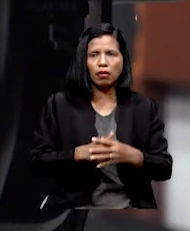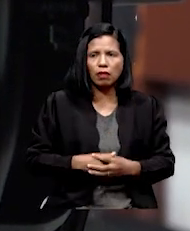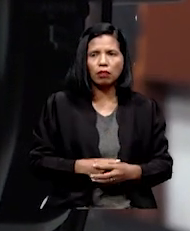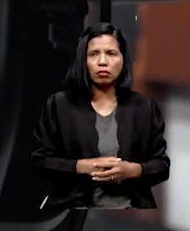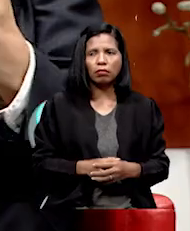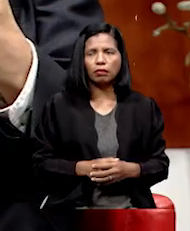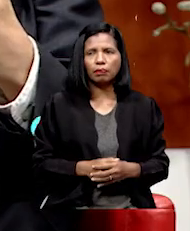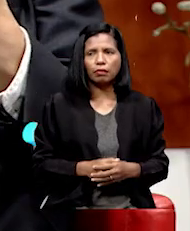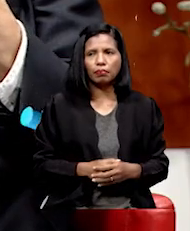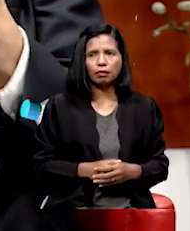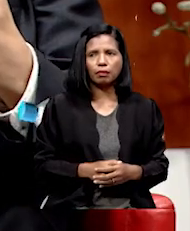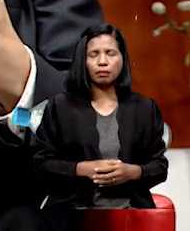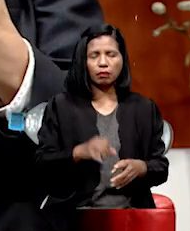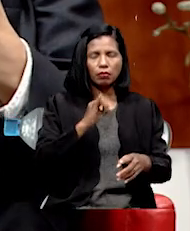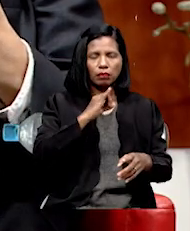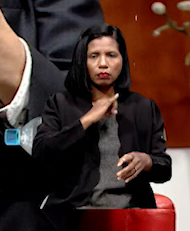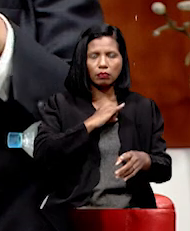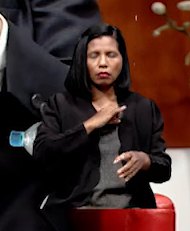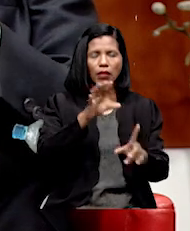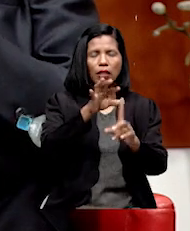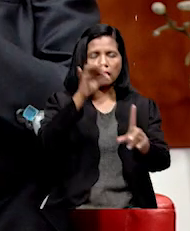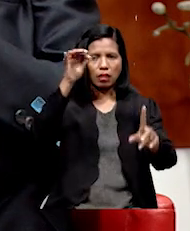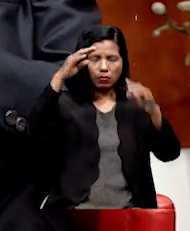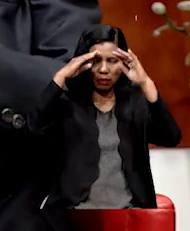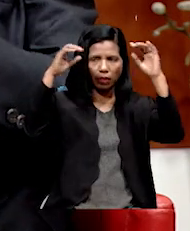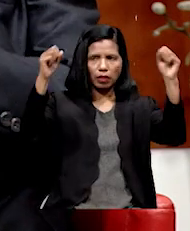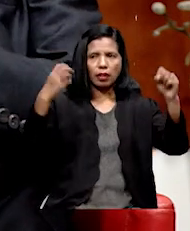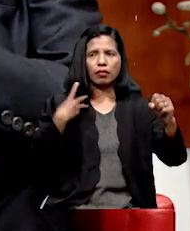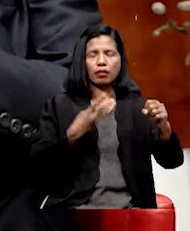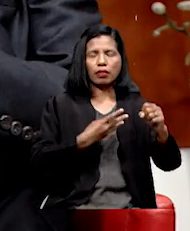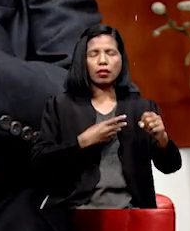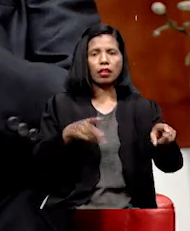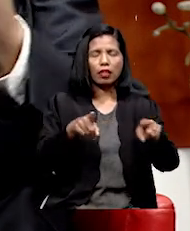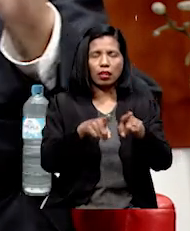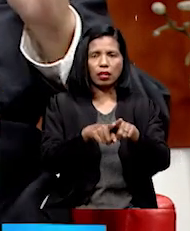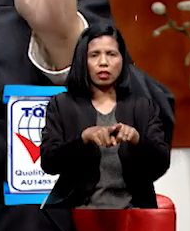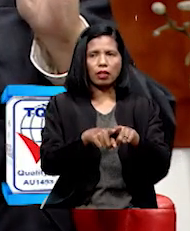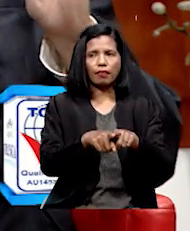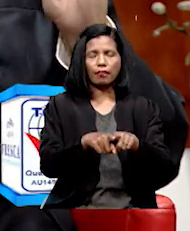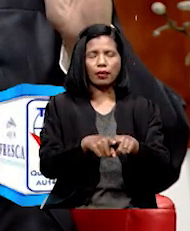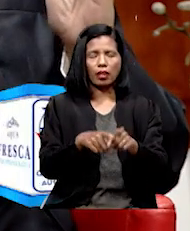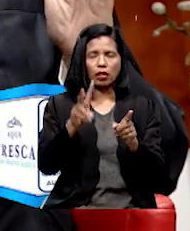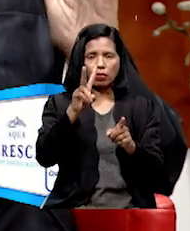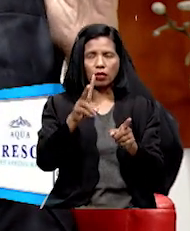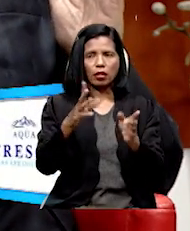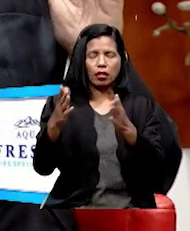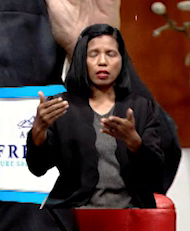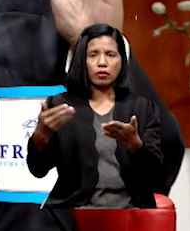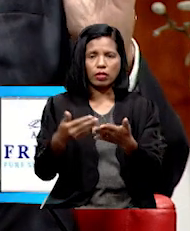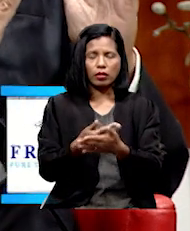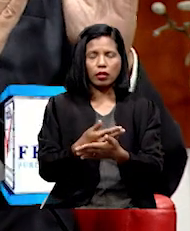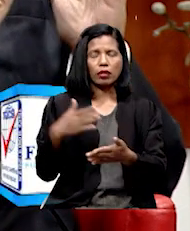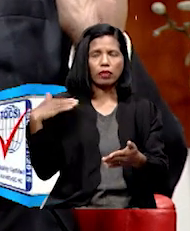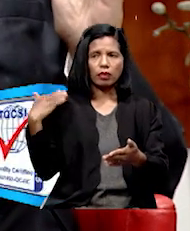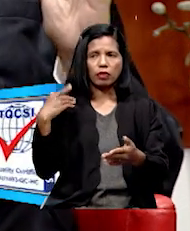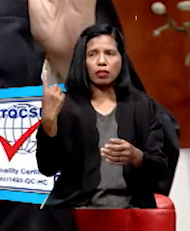eventu eleisang ba presidente ne ita ia polarisasang rua. Entre jarasang ida nebe fiar